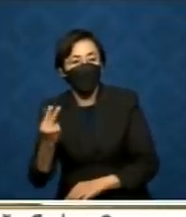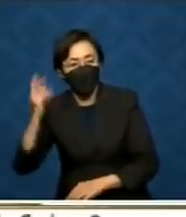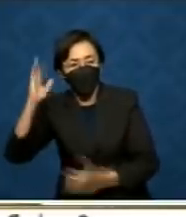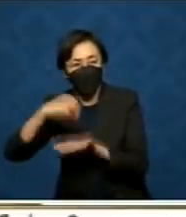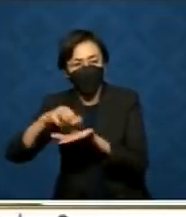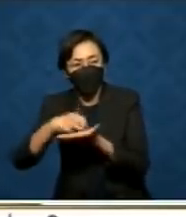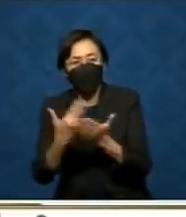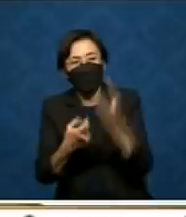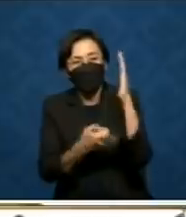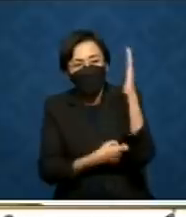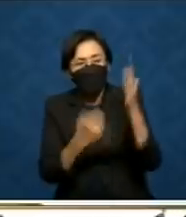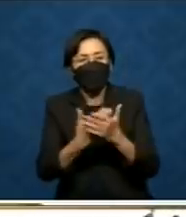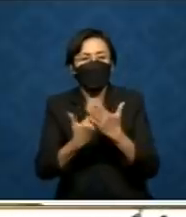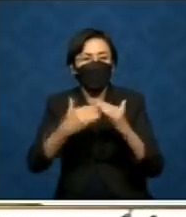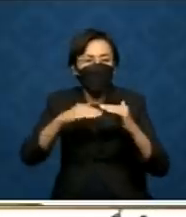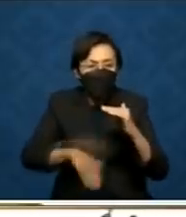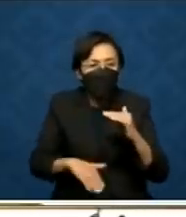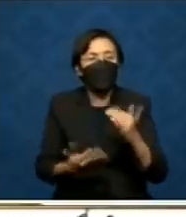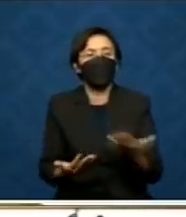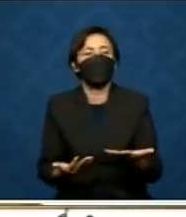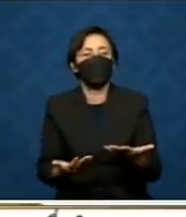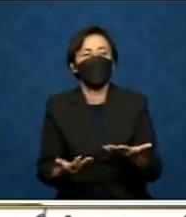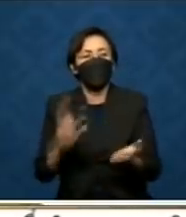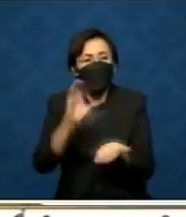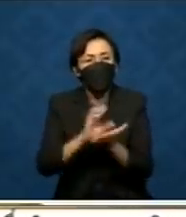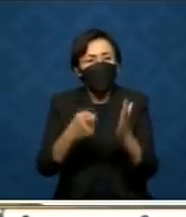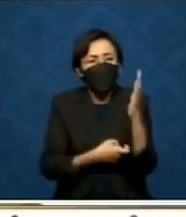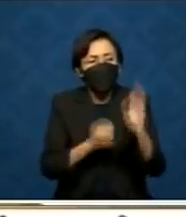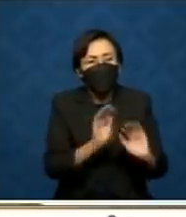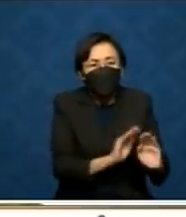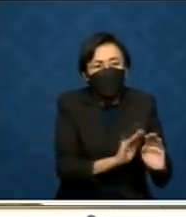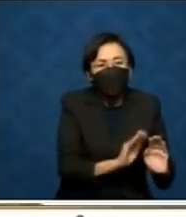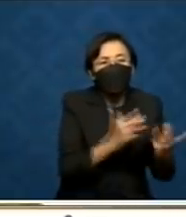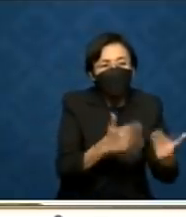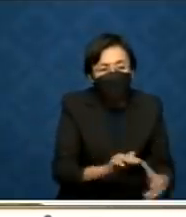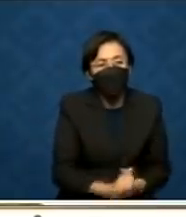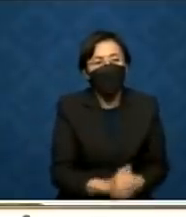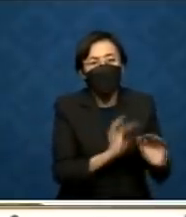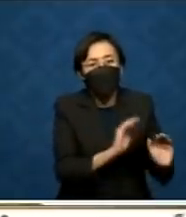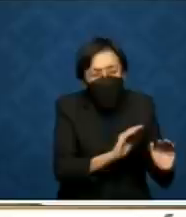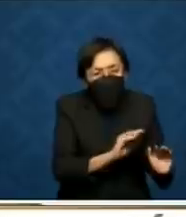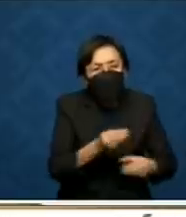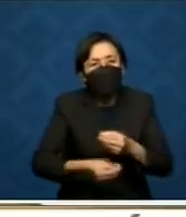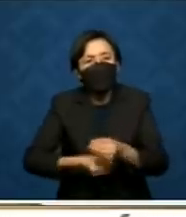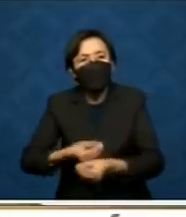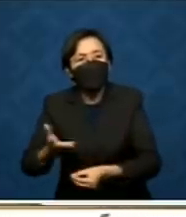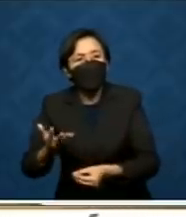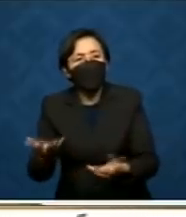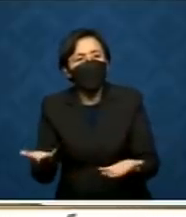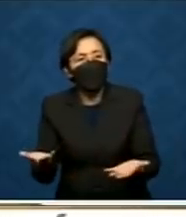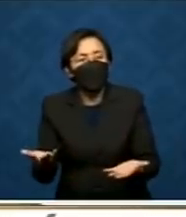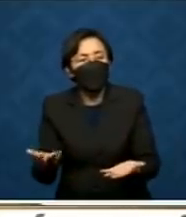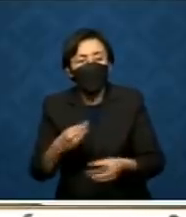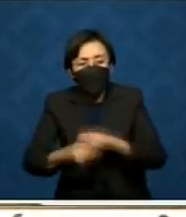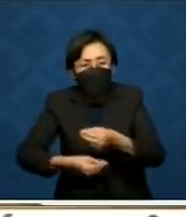ยางอีกและก็ต้องทุนยางก็ไปเก็บยางไว้ดีๆก็ออกมาขายถ้า